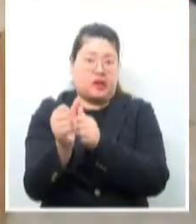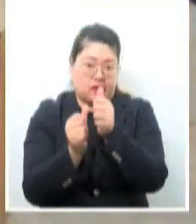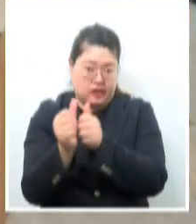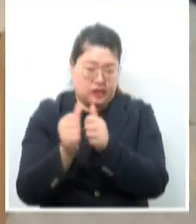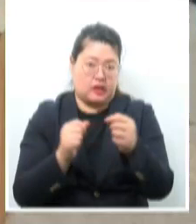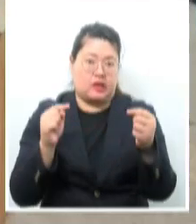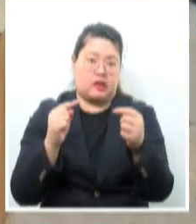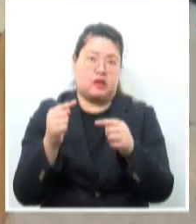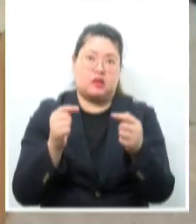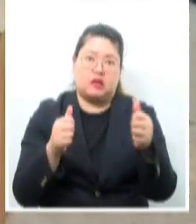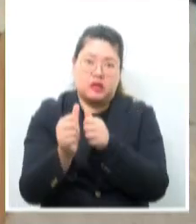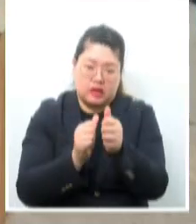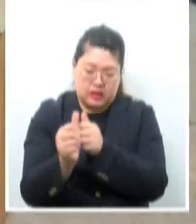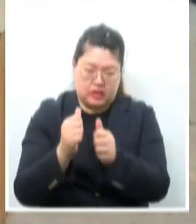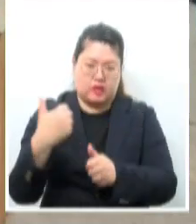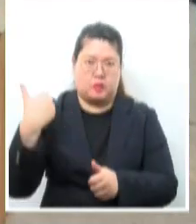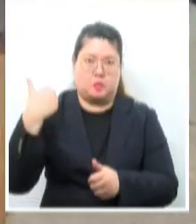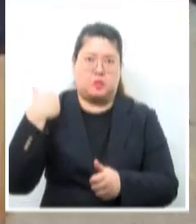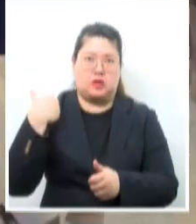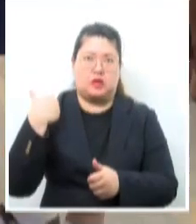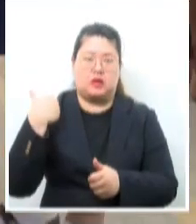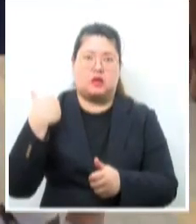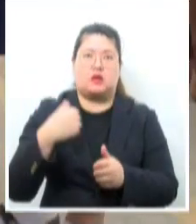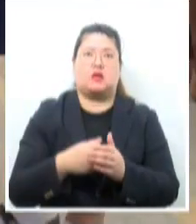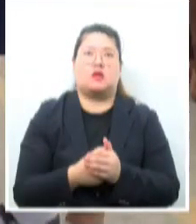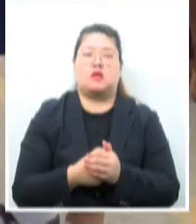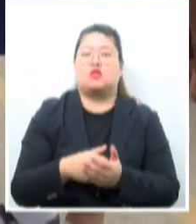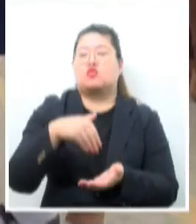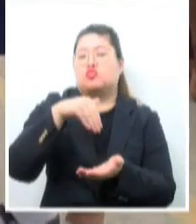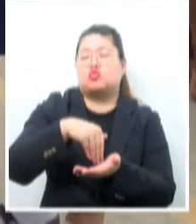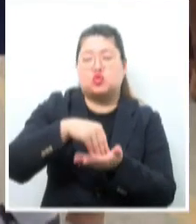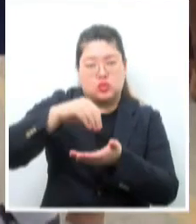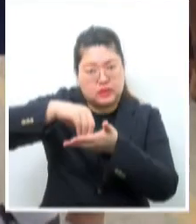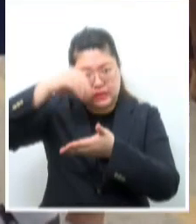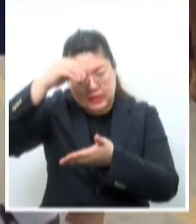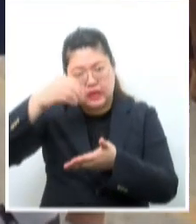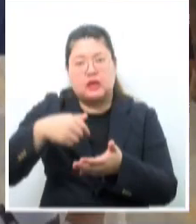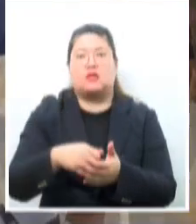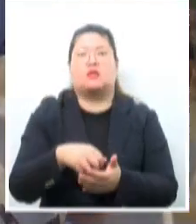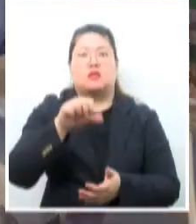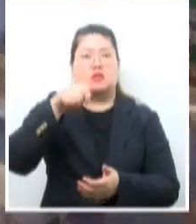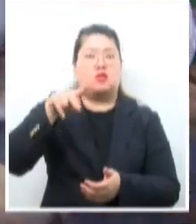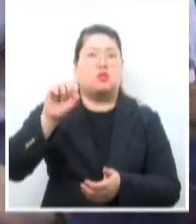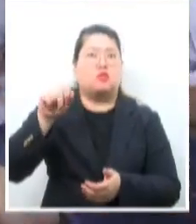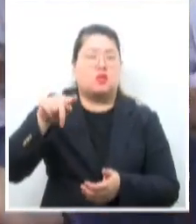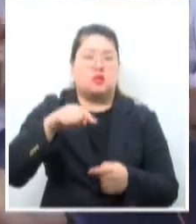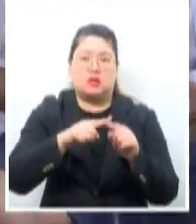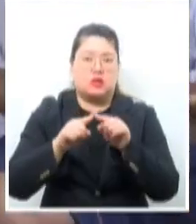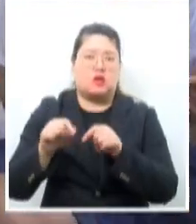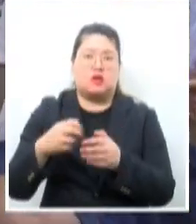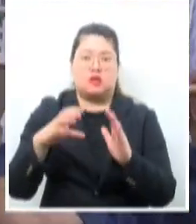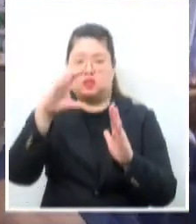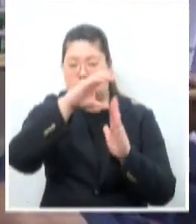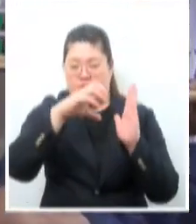งานศิลปะหัตถกรรมนักเรียนไม่ว่าจะเป็นระดับศูนย์ประสานงานทางการศึกษาระดับเขตพื้นที่การศึกษาหรือแม้แต่ในระดับภา